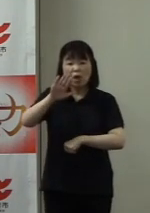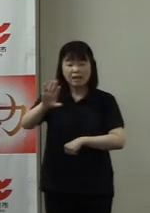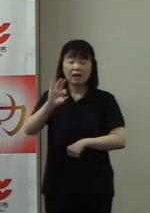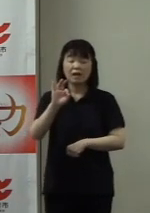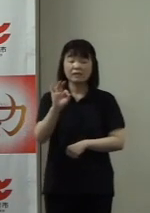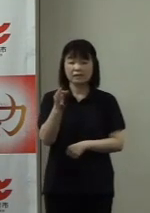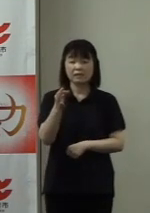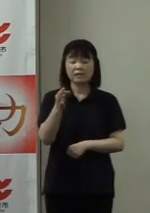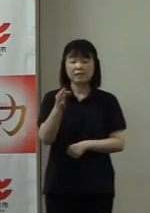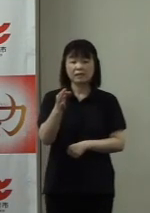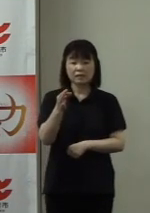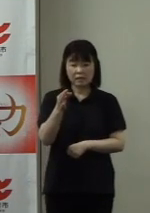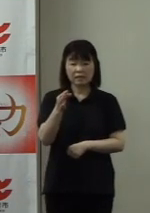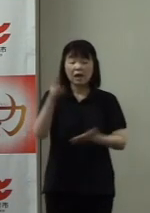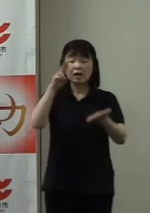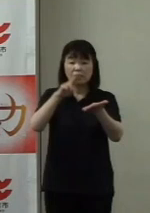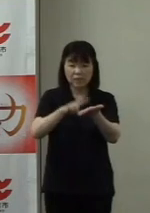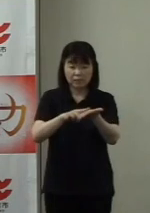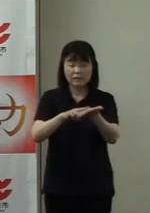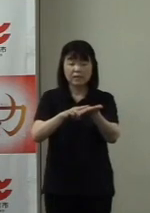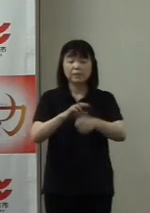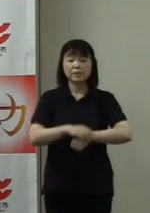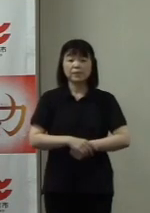が確定をいたしましたので、